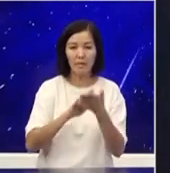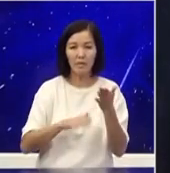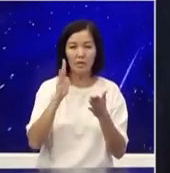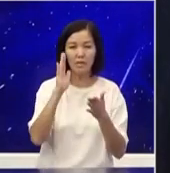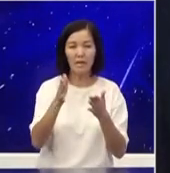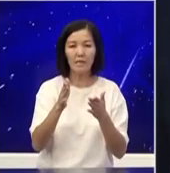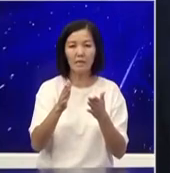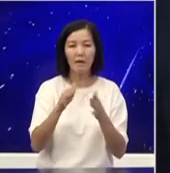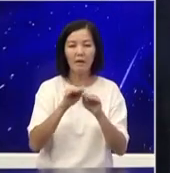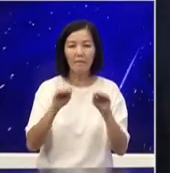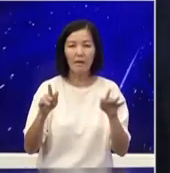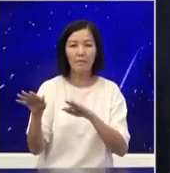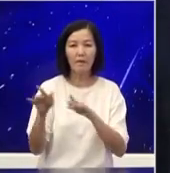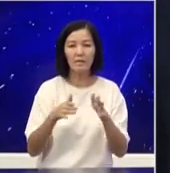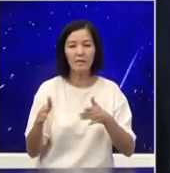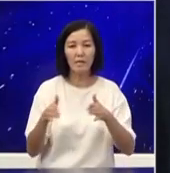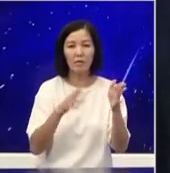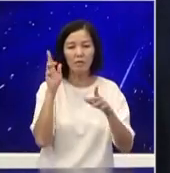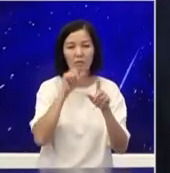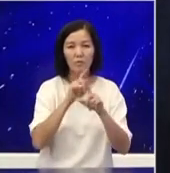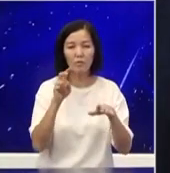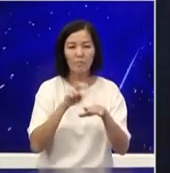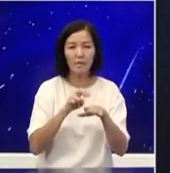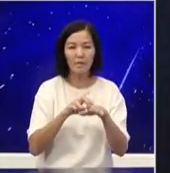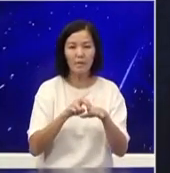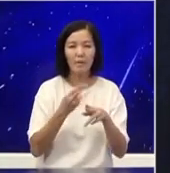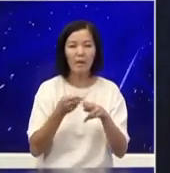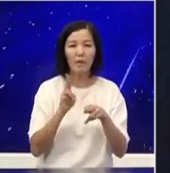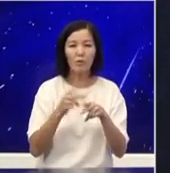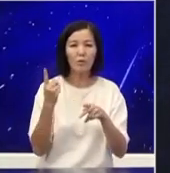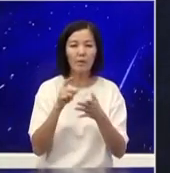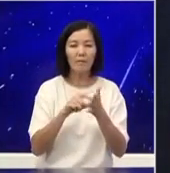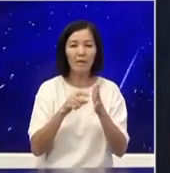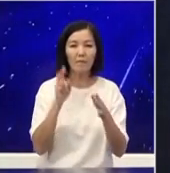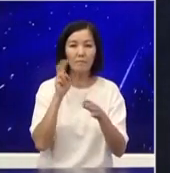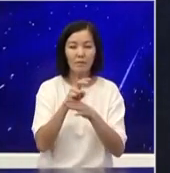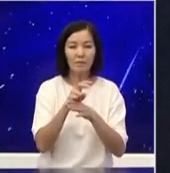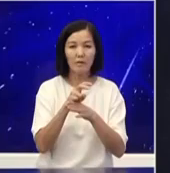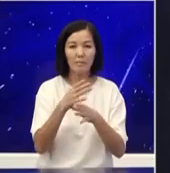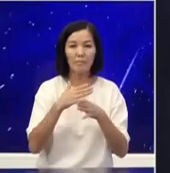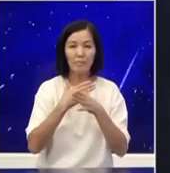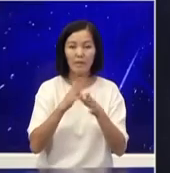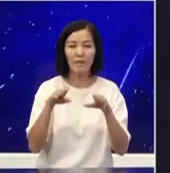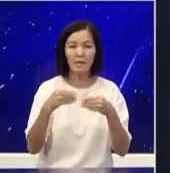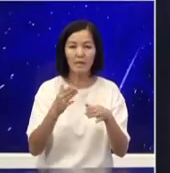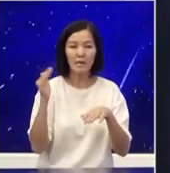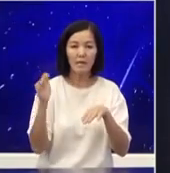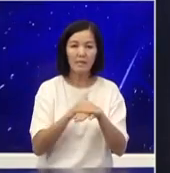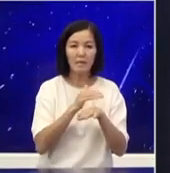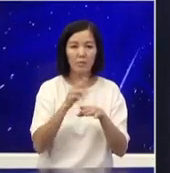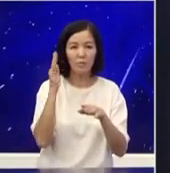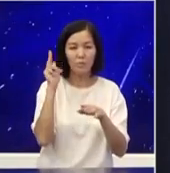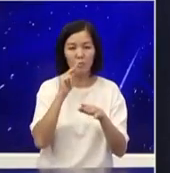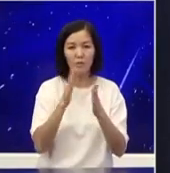дальше. В рамках акции «Дорога в школу» медикам, чьи дети собираются в первый класс, мы планируем передать необходимые для учебы